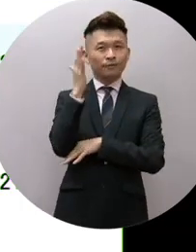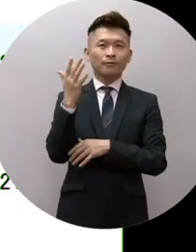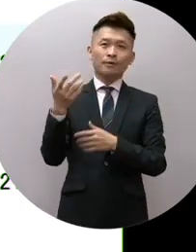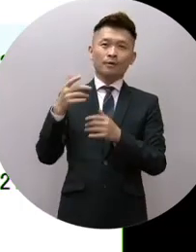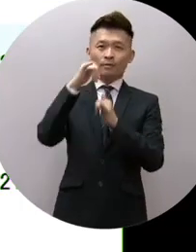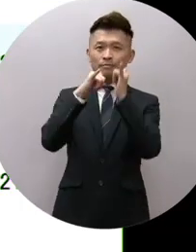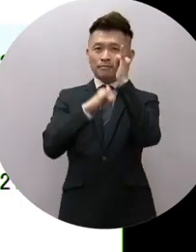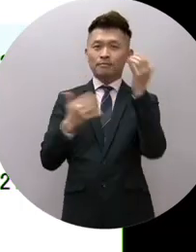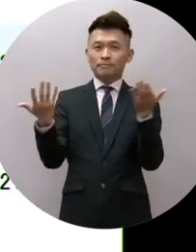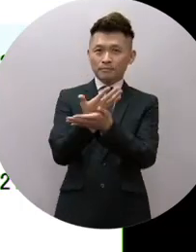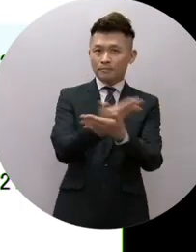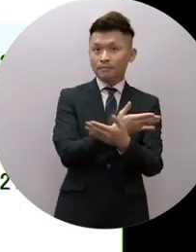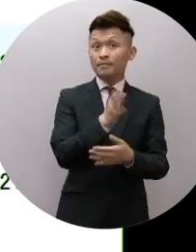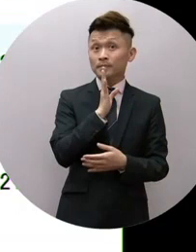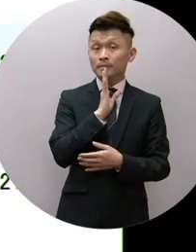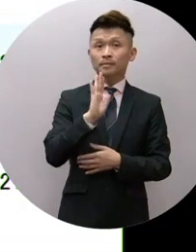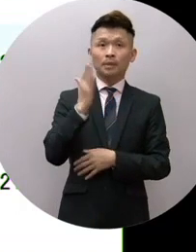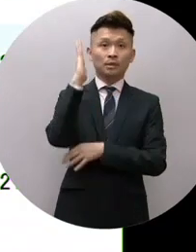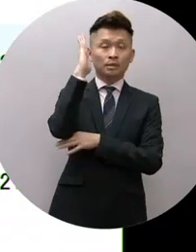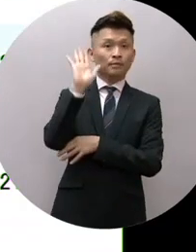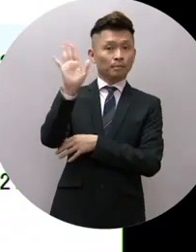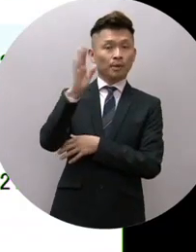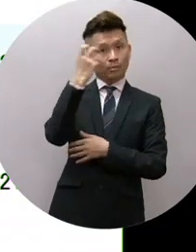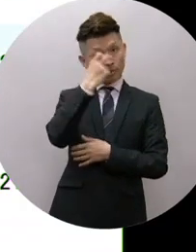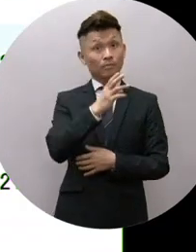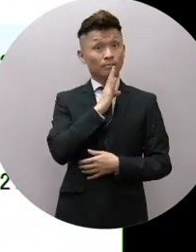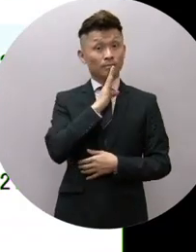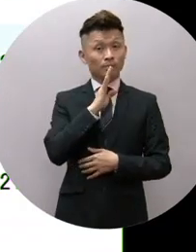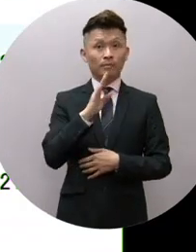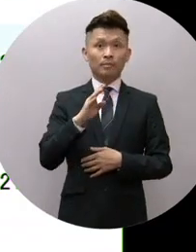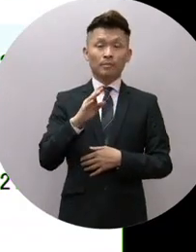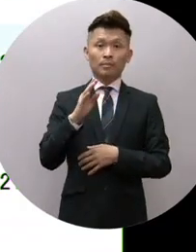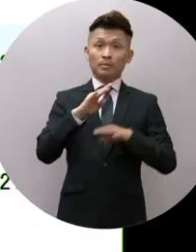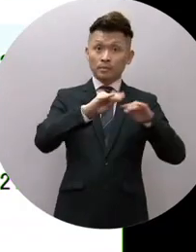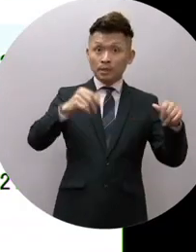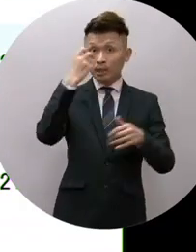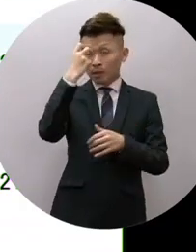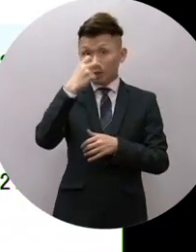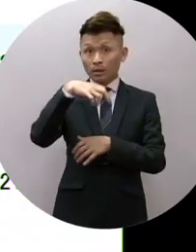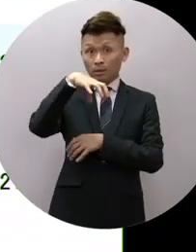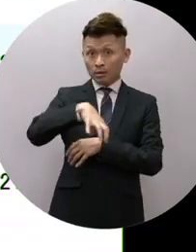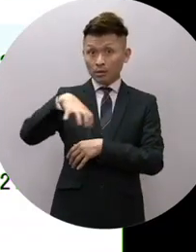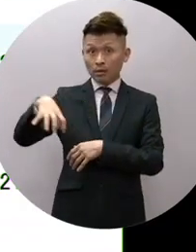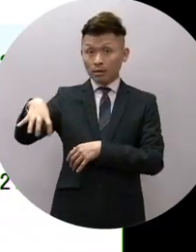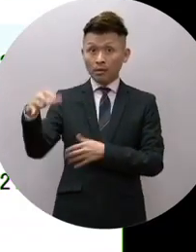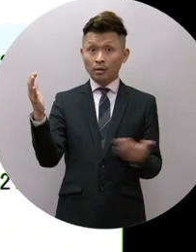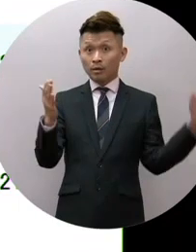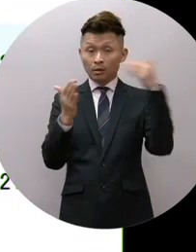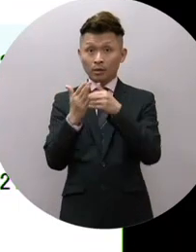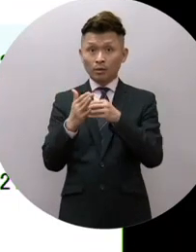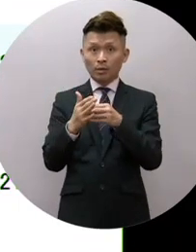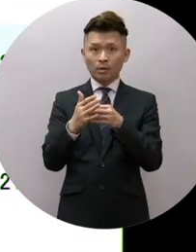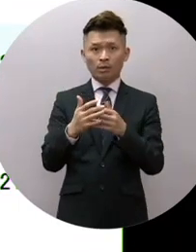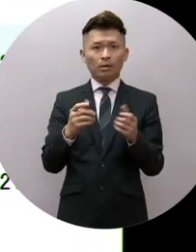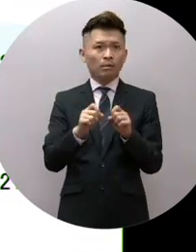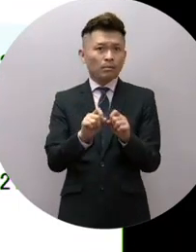不管怎么样，我们都是管理单位，政府的土地的管理单位，光是最终的结果就会不同，这个就